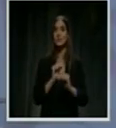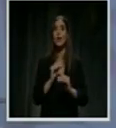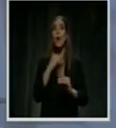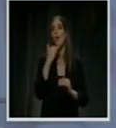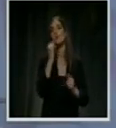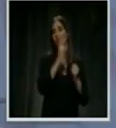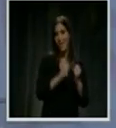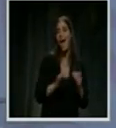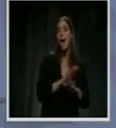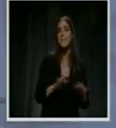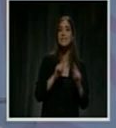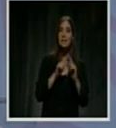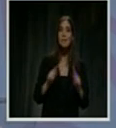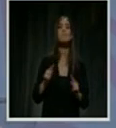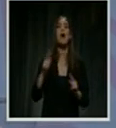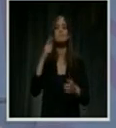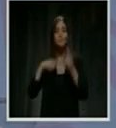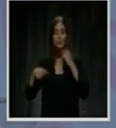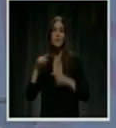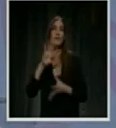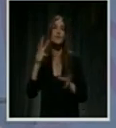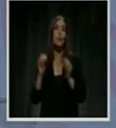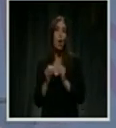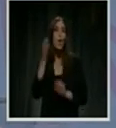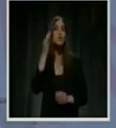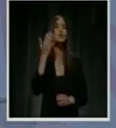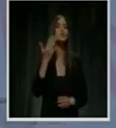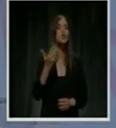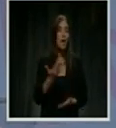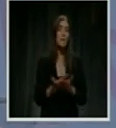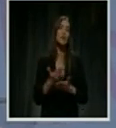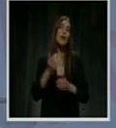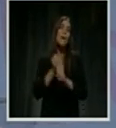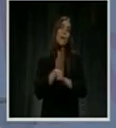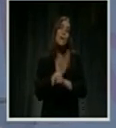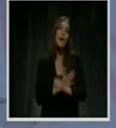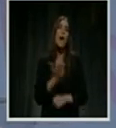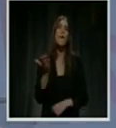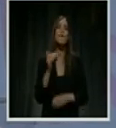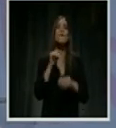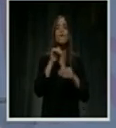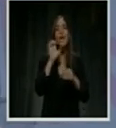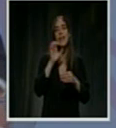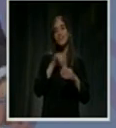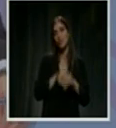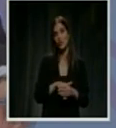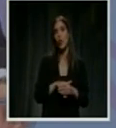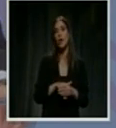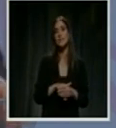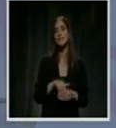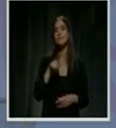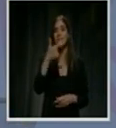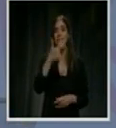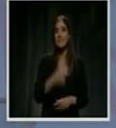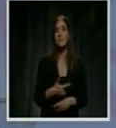iżda x-xandiriet li tellgħu matul dan ix-xahar. Bitħejja l-appuntament elettorali ta' nhar is-Sibt 8 ta' Ġunju. Mingħajr